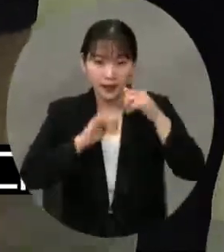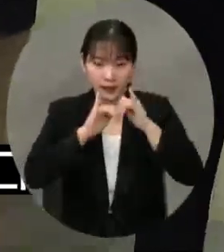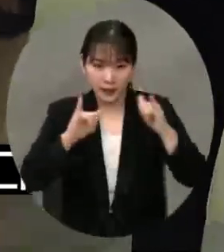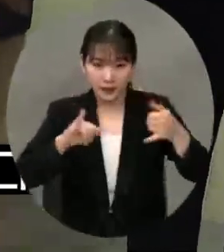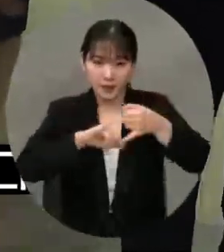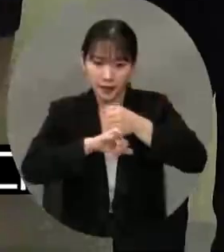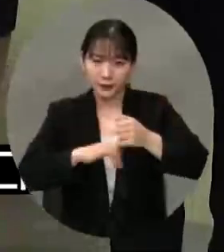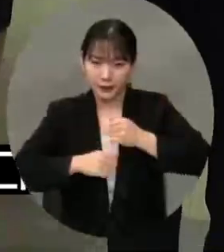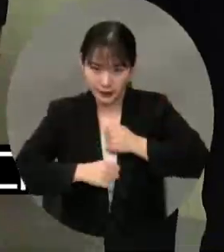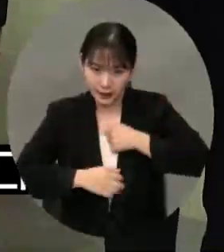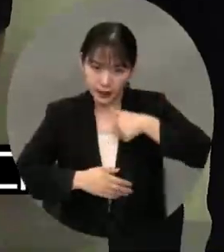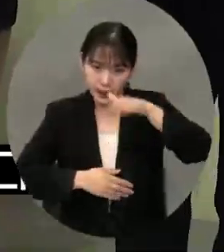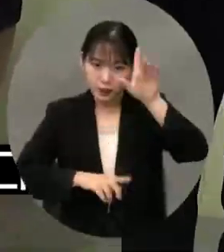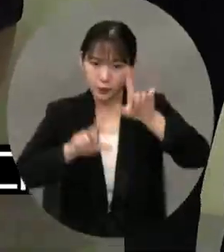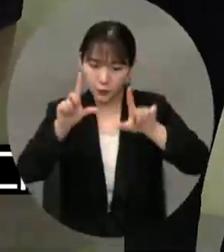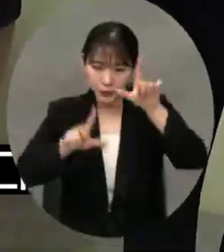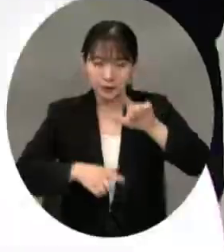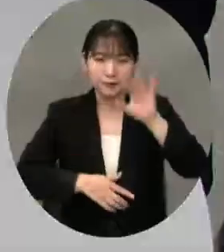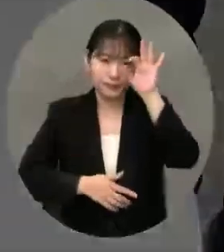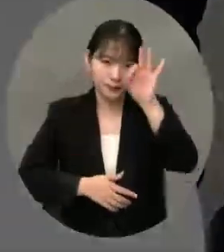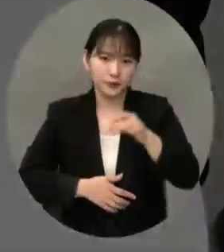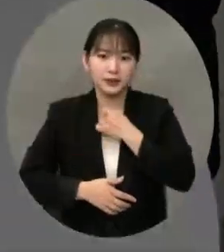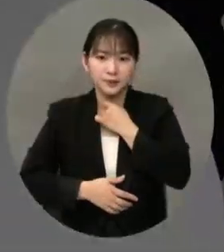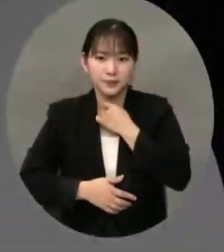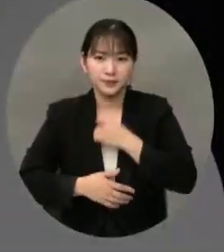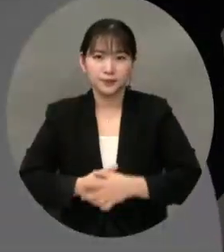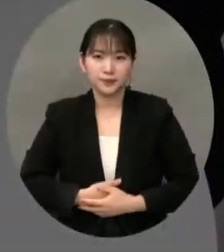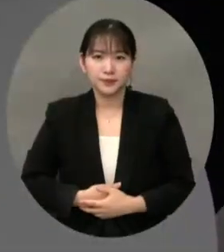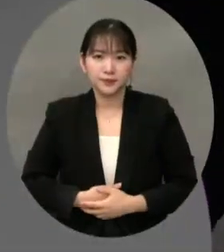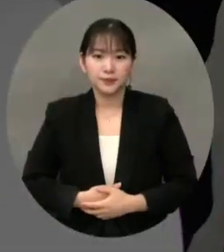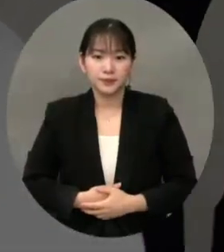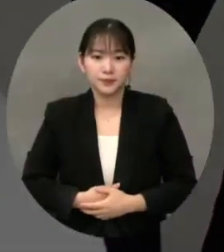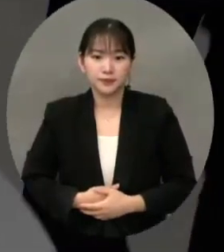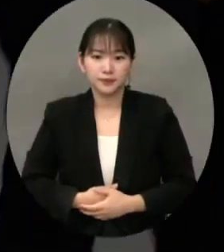약속을 지켜나가는 모습을 지켜봐야 하겠습니다.